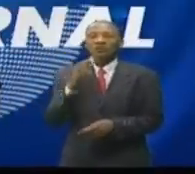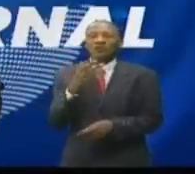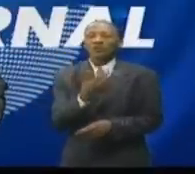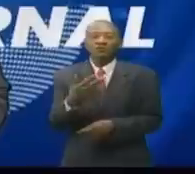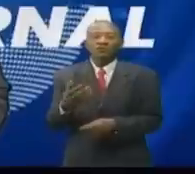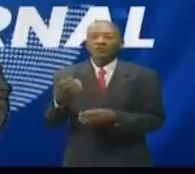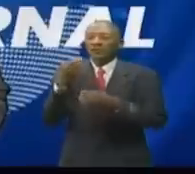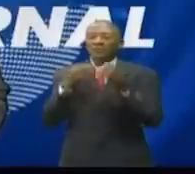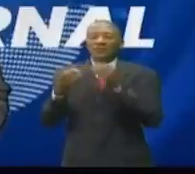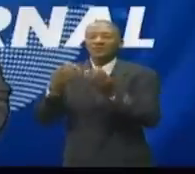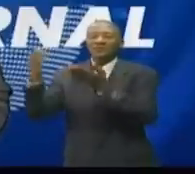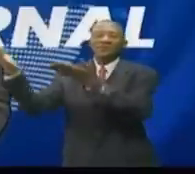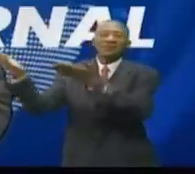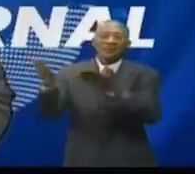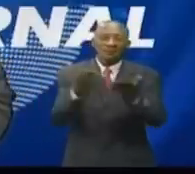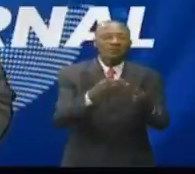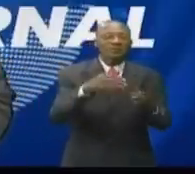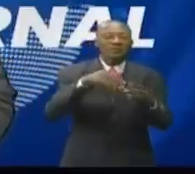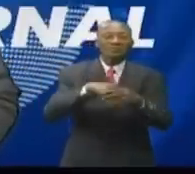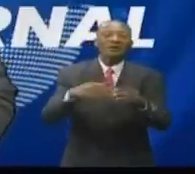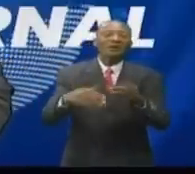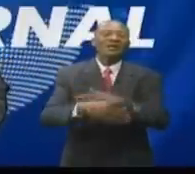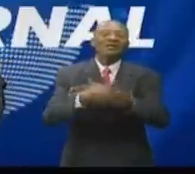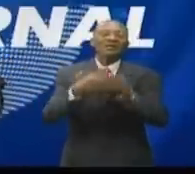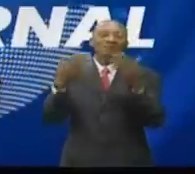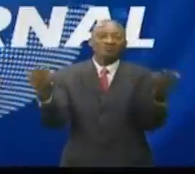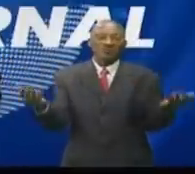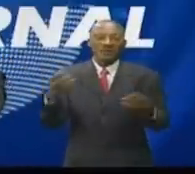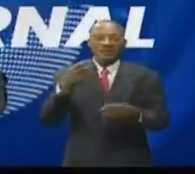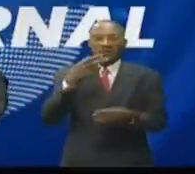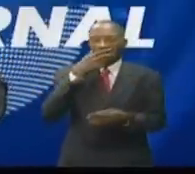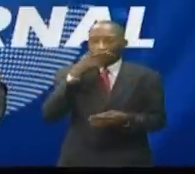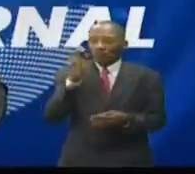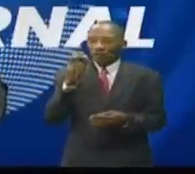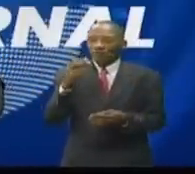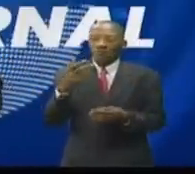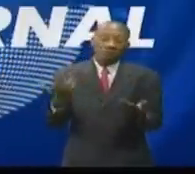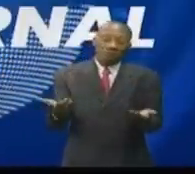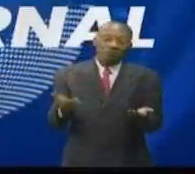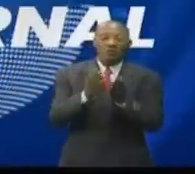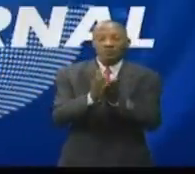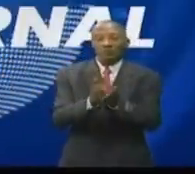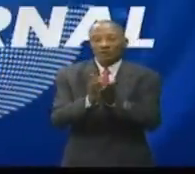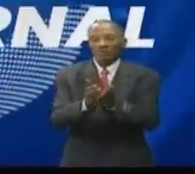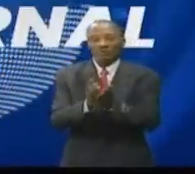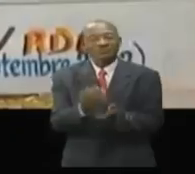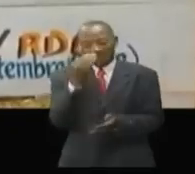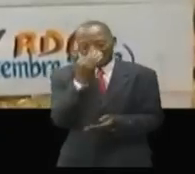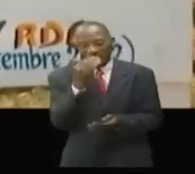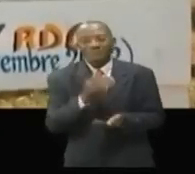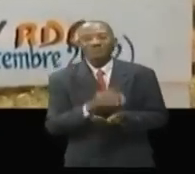de ces route va faciliter les transports de produits vers les zones de consommation. Reportage.